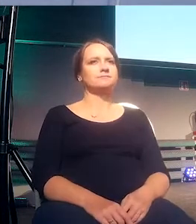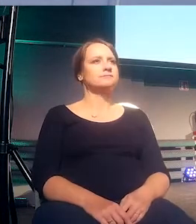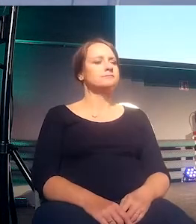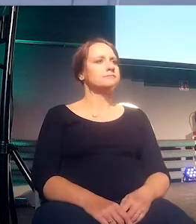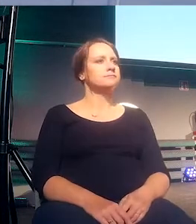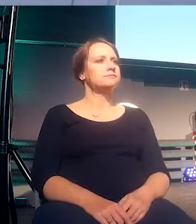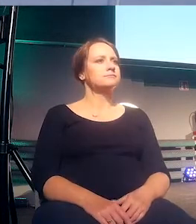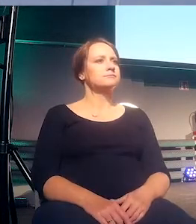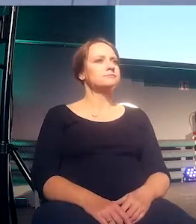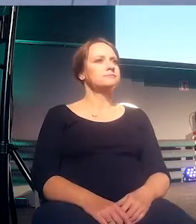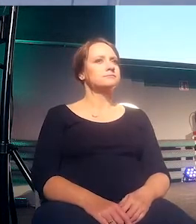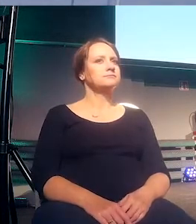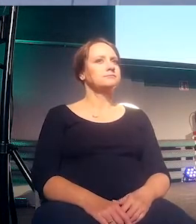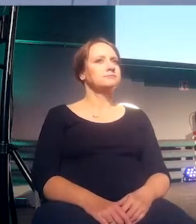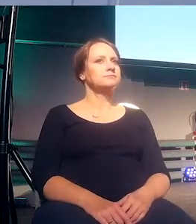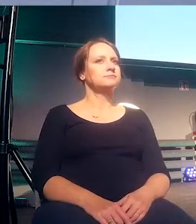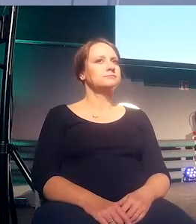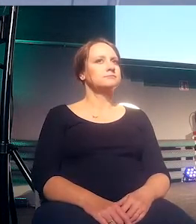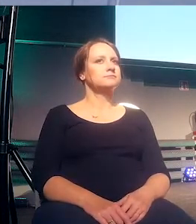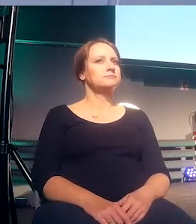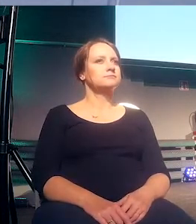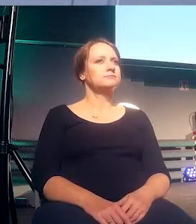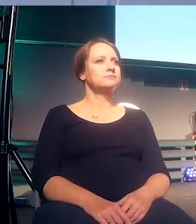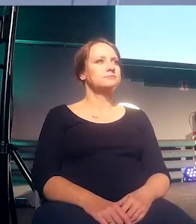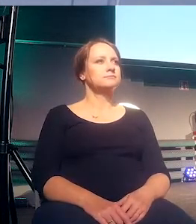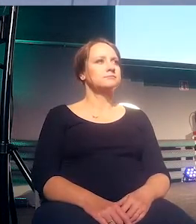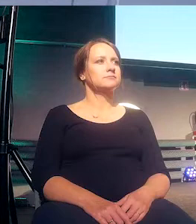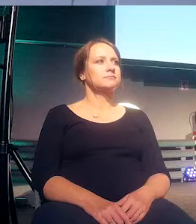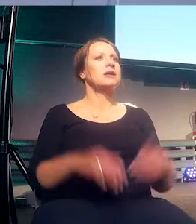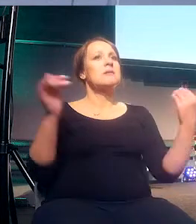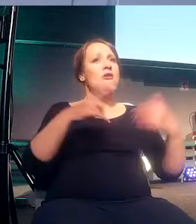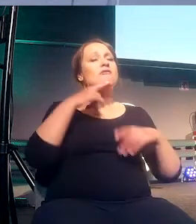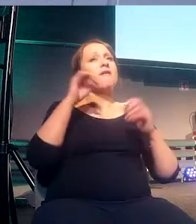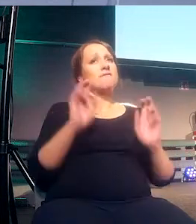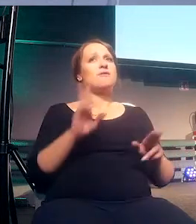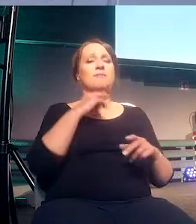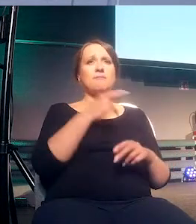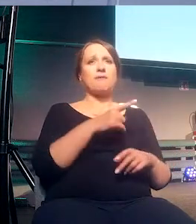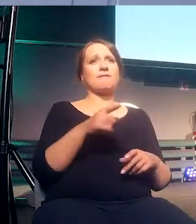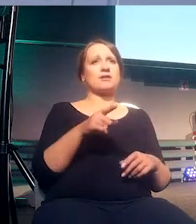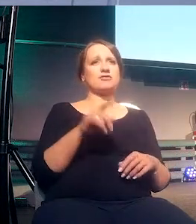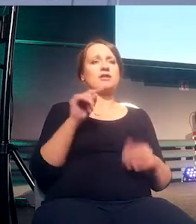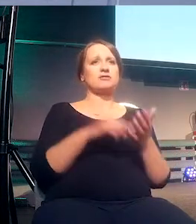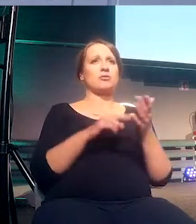w zespole. I można, owszem, podzielać taką tezę, ale jeżeli zestawić ją z ostatnim badaniem na